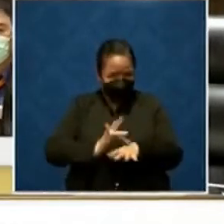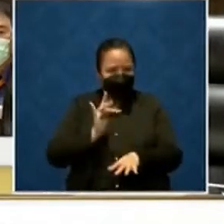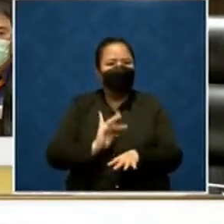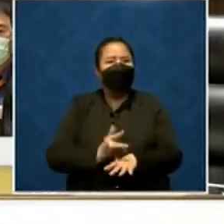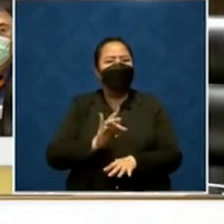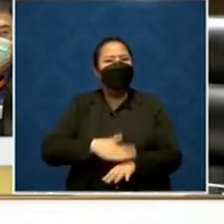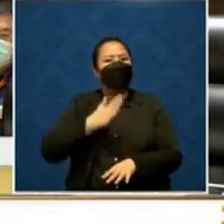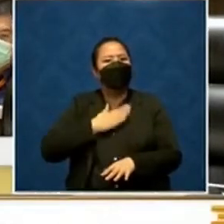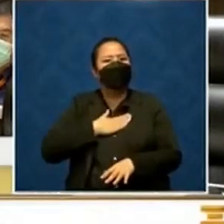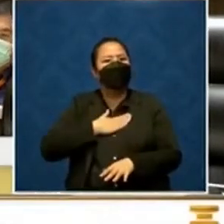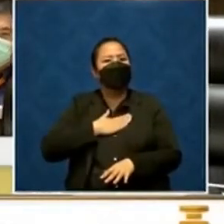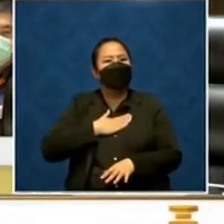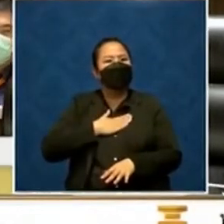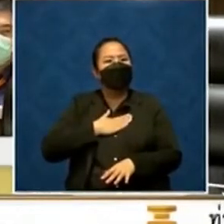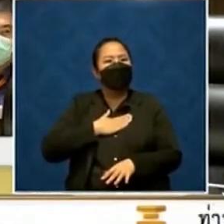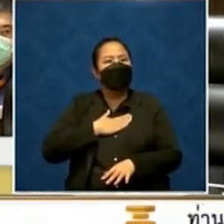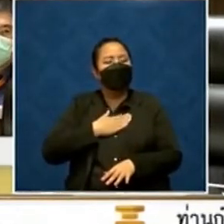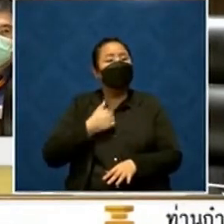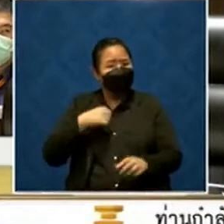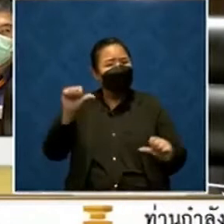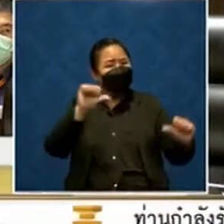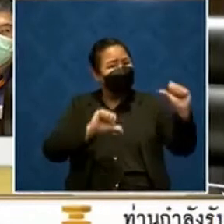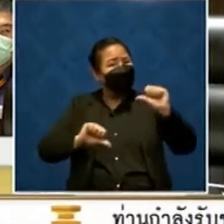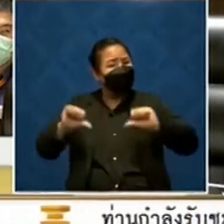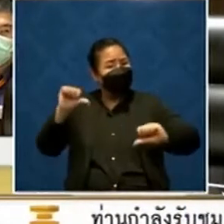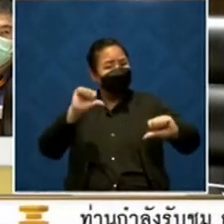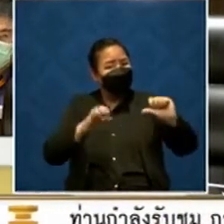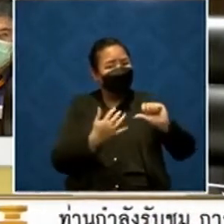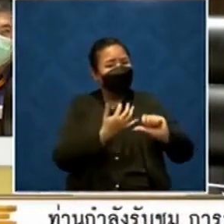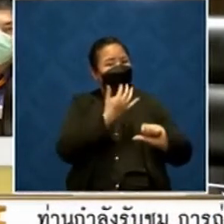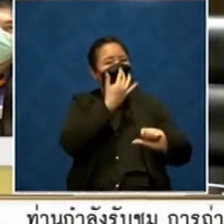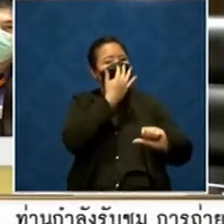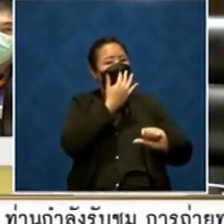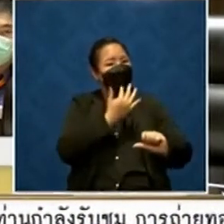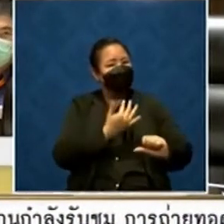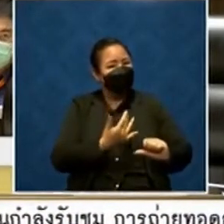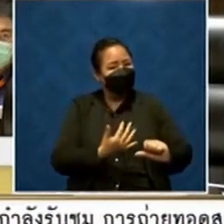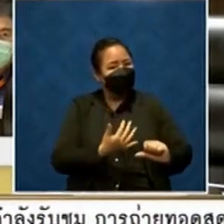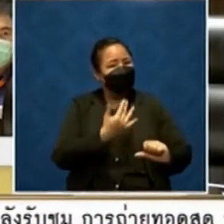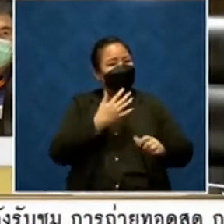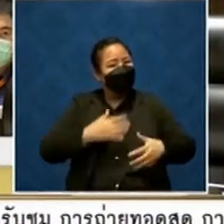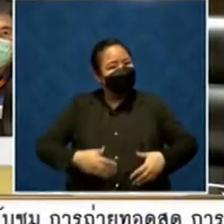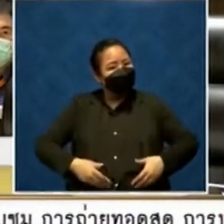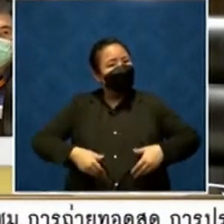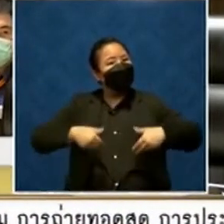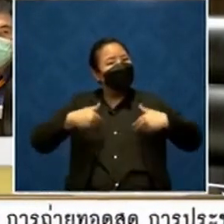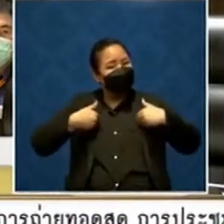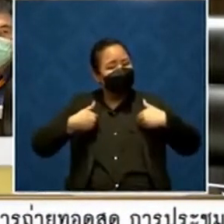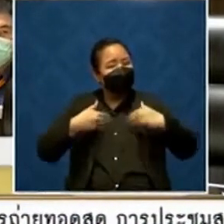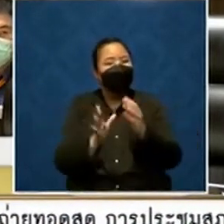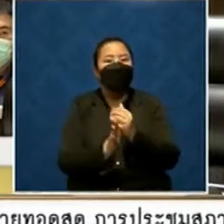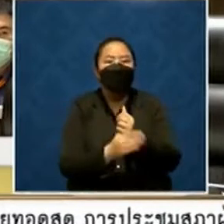ขอแบ่งปันว่าถ้าทุกท่านฟังอยู่คือประชาชนมีความสุขมากท่านเห็นไหมว่าเวลาประชาชนมีความสุขเราก็มีความสุขค่ะ